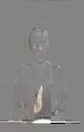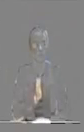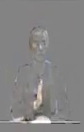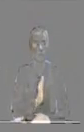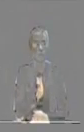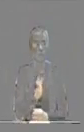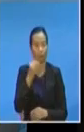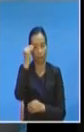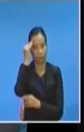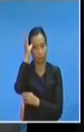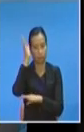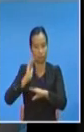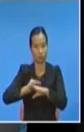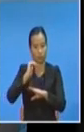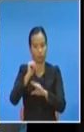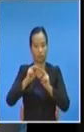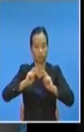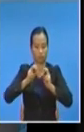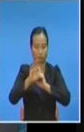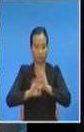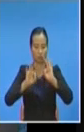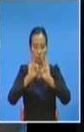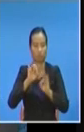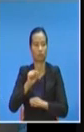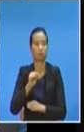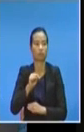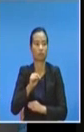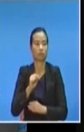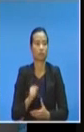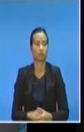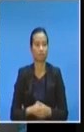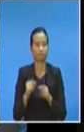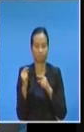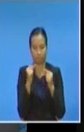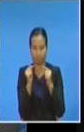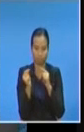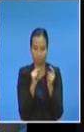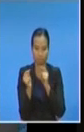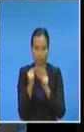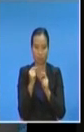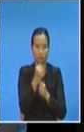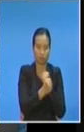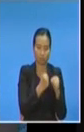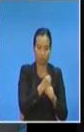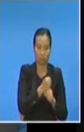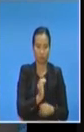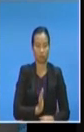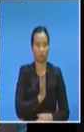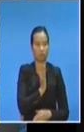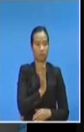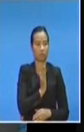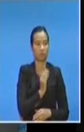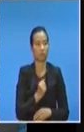ามารถตรงนี้แหละครับคือประเด็นสำคัญเป็นที่ถกเถียงกันนะครับระหว่างอาวุโสกับความรู้ความสามารถว่าอะไรสำคัญก